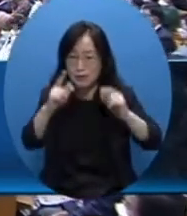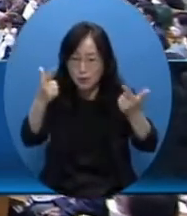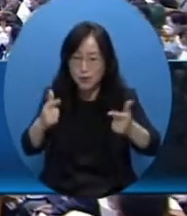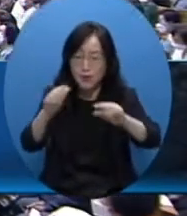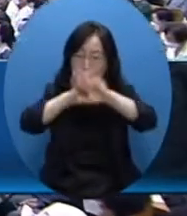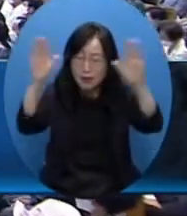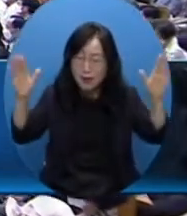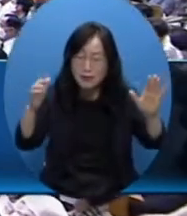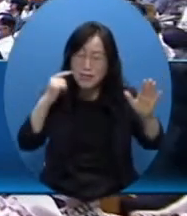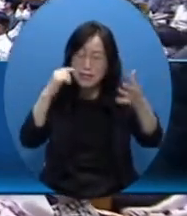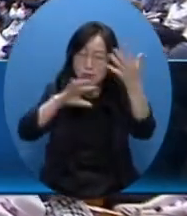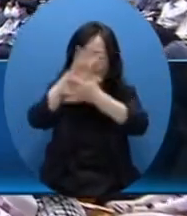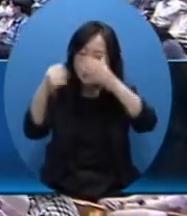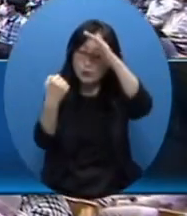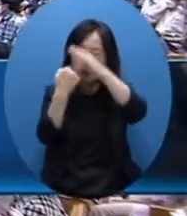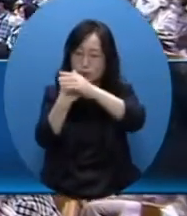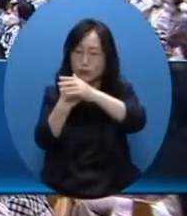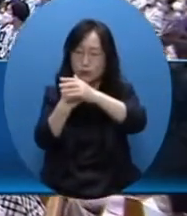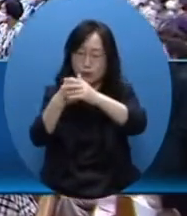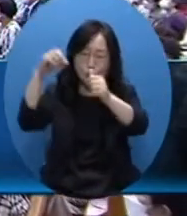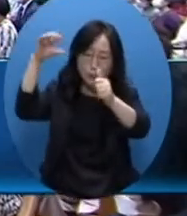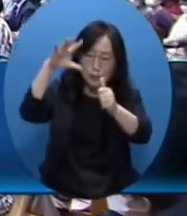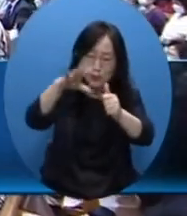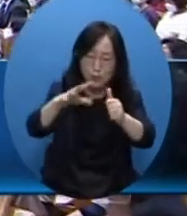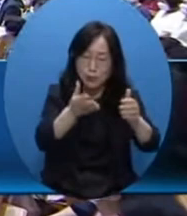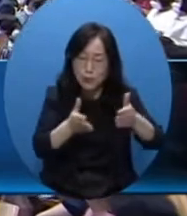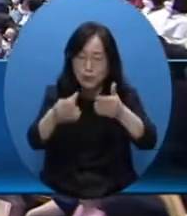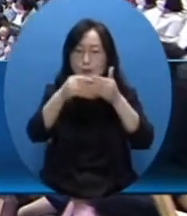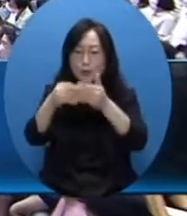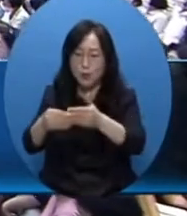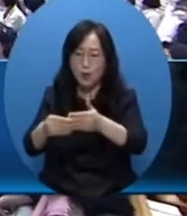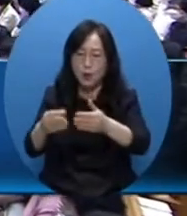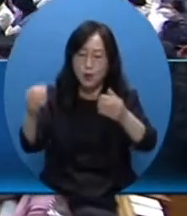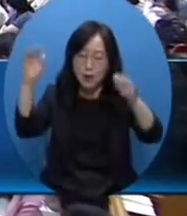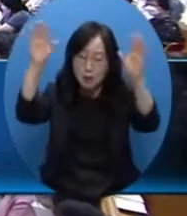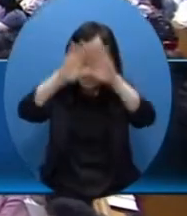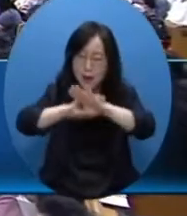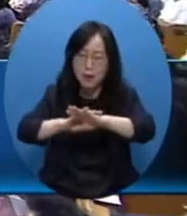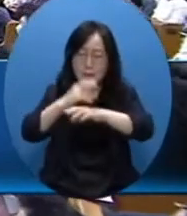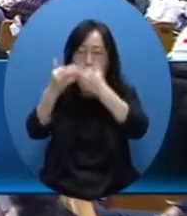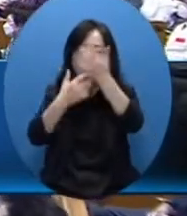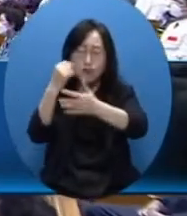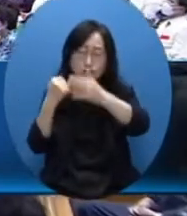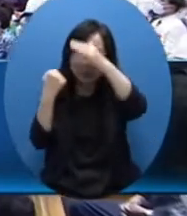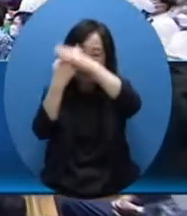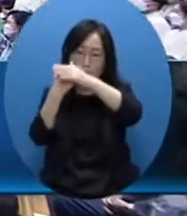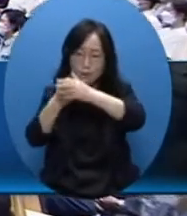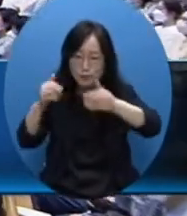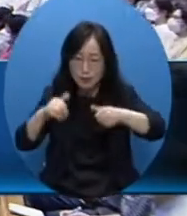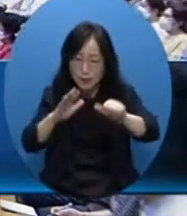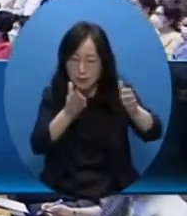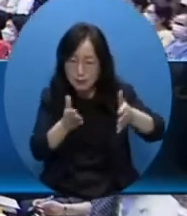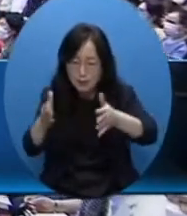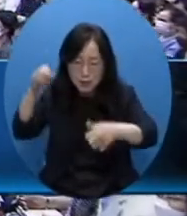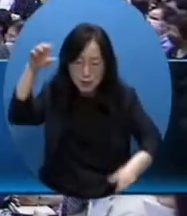구름기둥이 그들에게서 떠나지 아니하고 길을 인도하여 밤에는 불기둥이 그들이 갈 길을 비추게 하셨사오며.